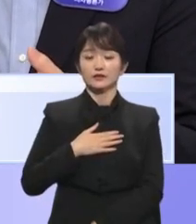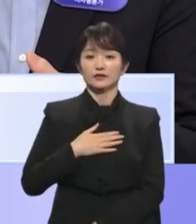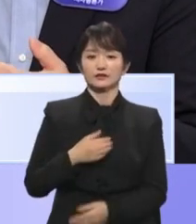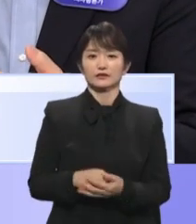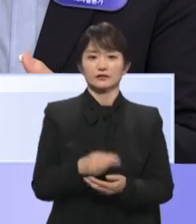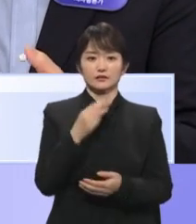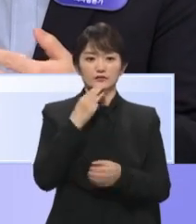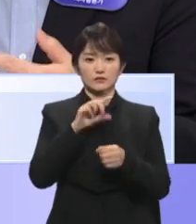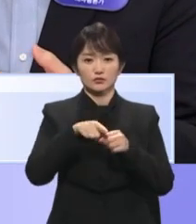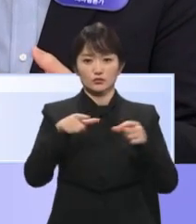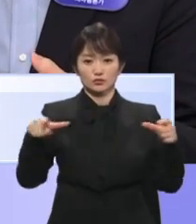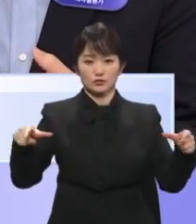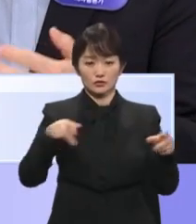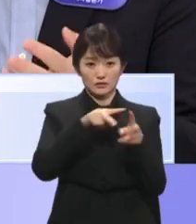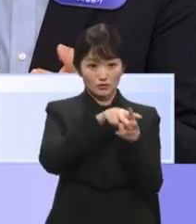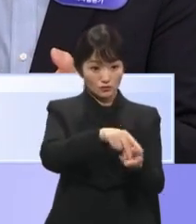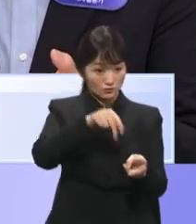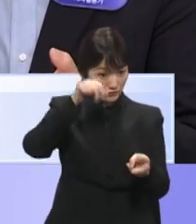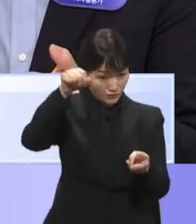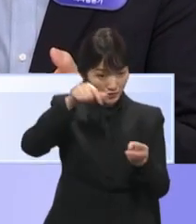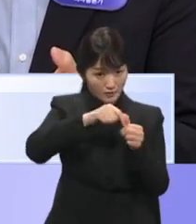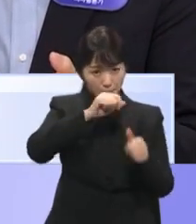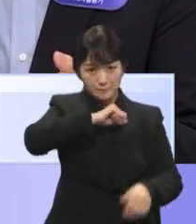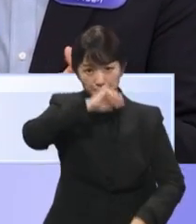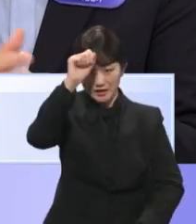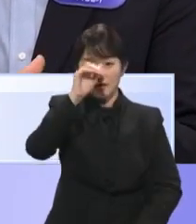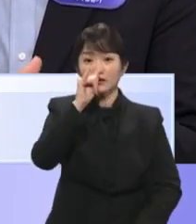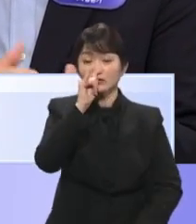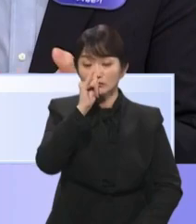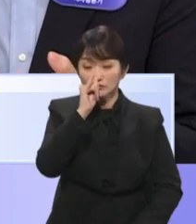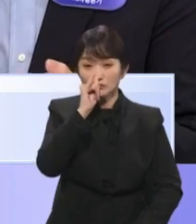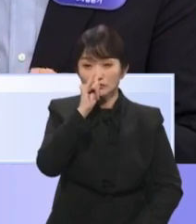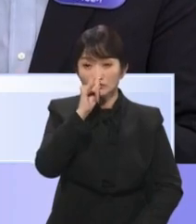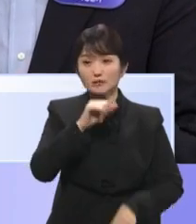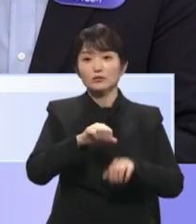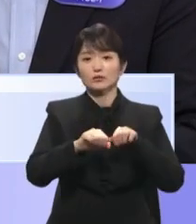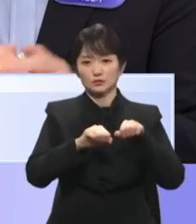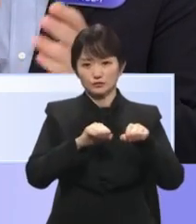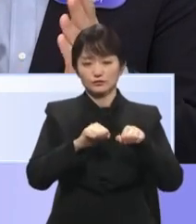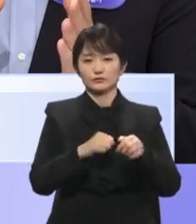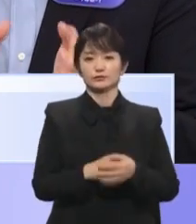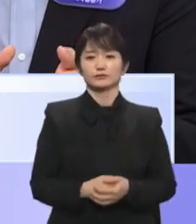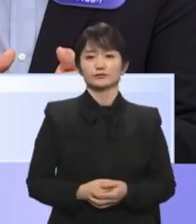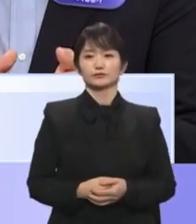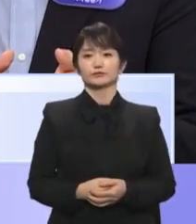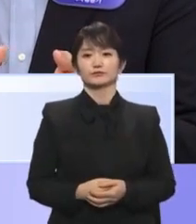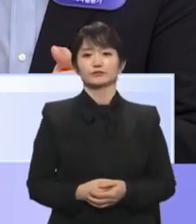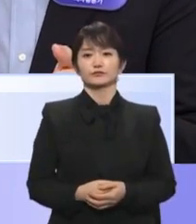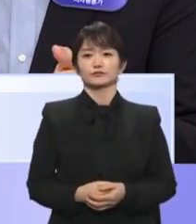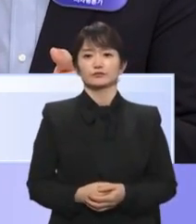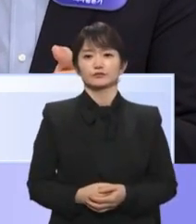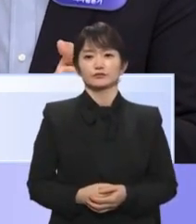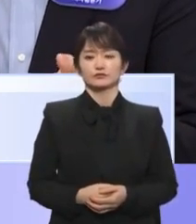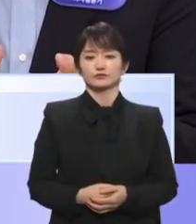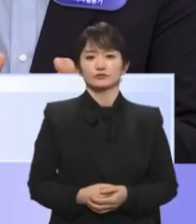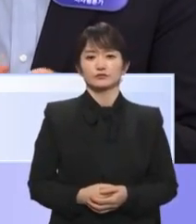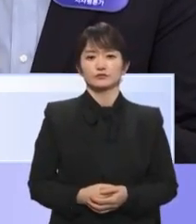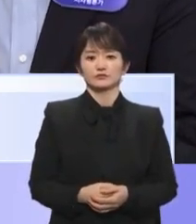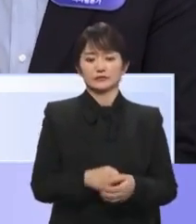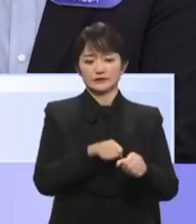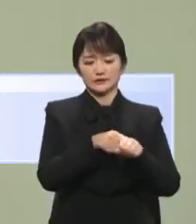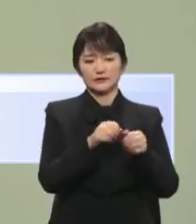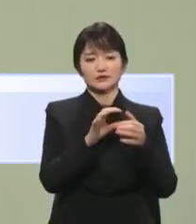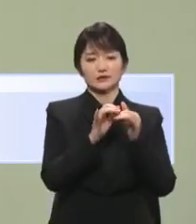수도권에서 당선될 수가 있다라는 거를 전제하고 이제 움직이고 있는 그런 거라고 봐요 이번에 이제이 대사면을 대한 어떤 태도도 마찬가지인